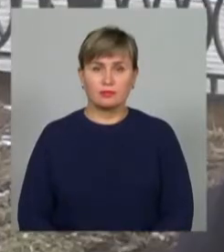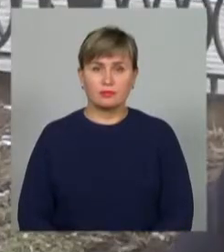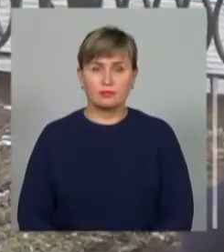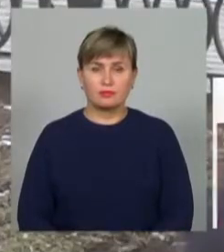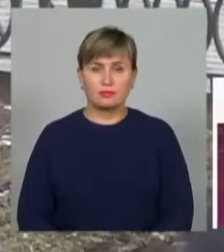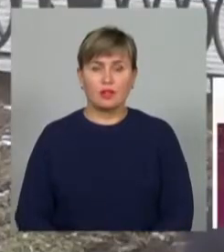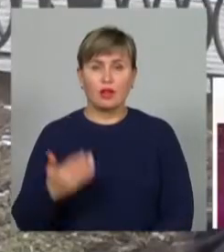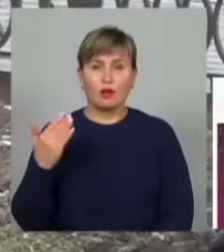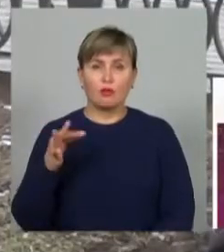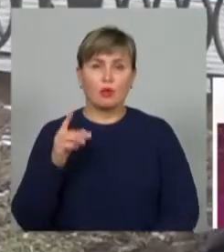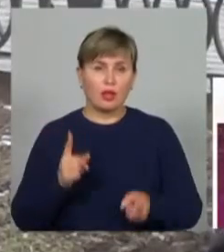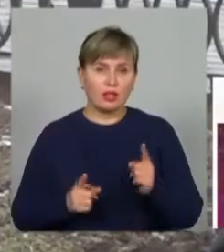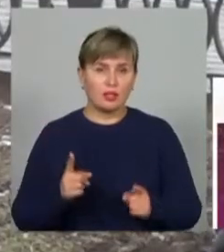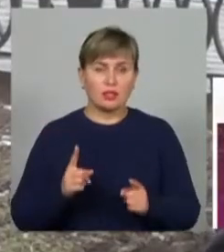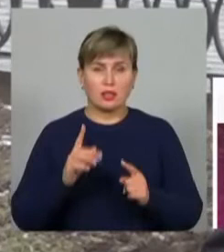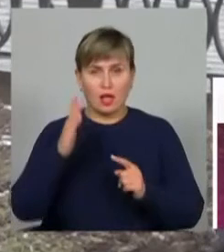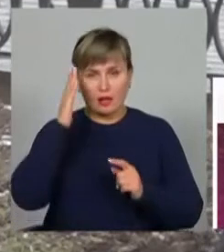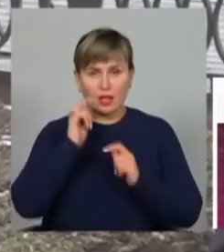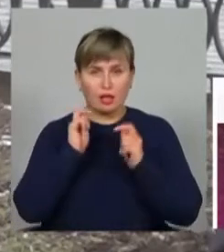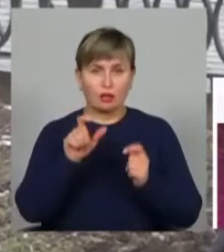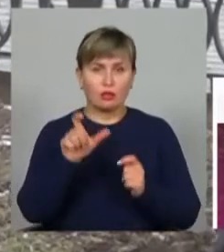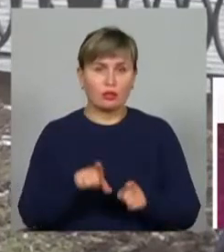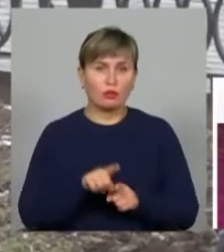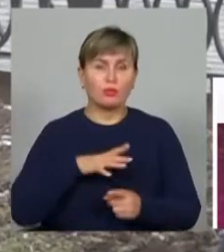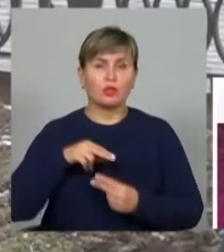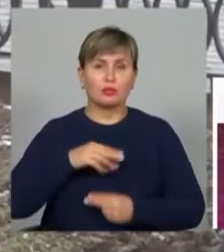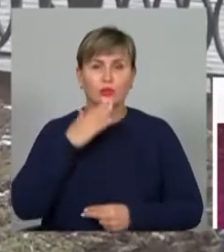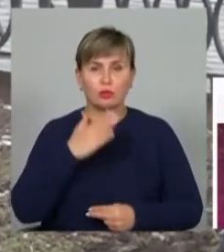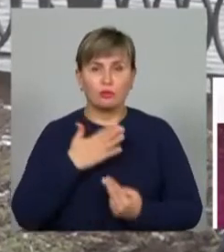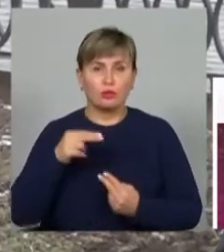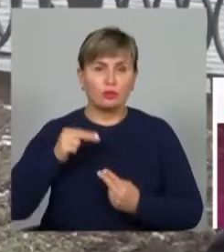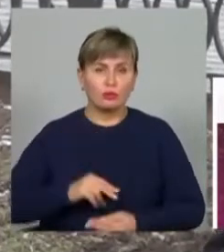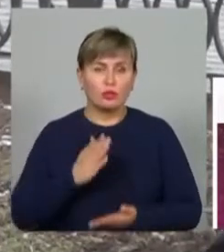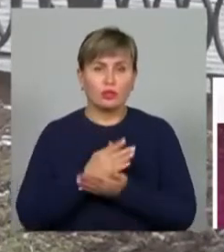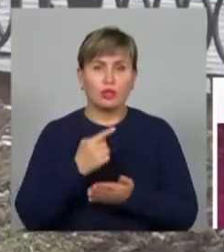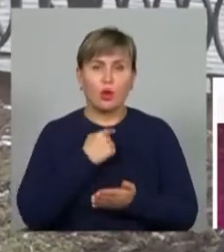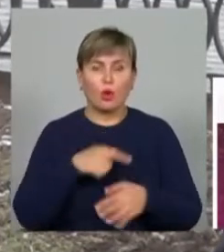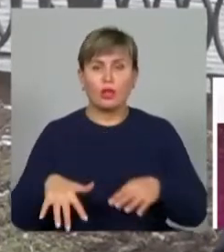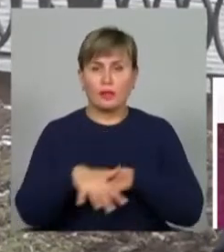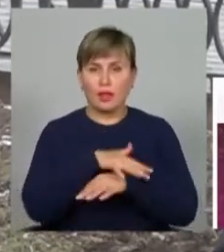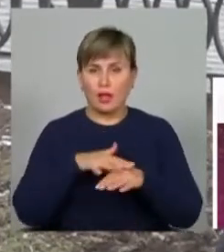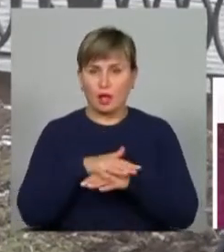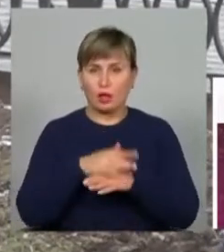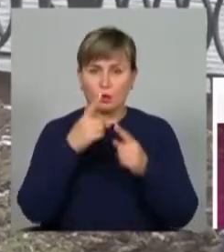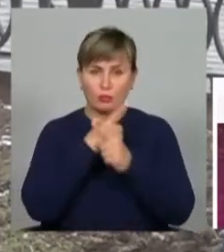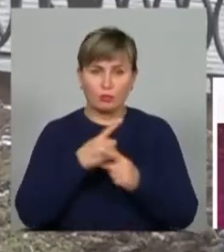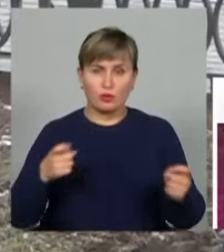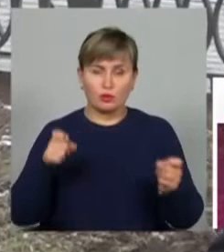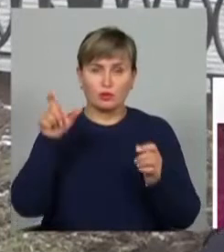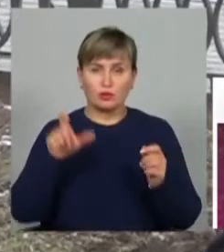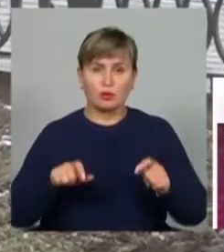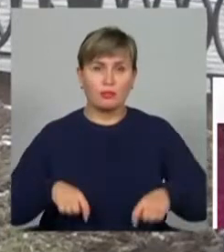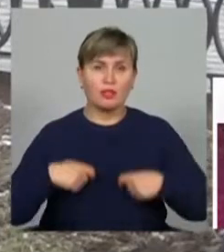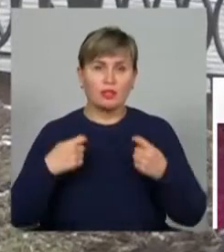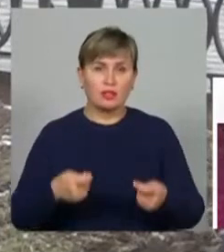Он поистине одаренный человек. Таким был трудолюбивым. В его трудах отражался голос народа. Публицистика Абдижамиля Ага